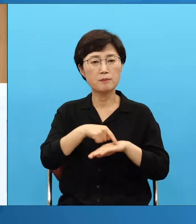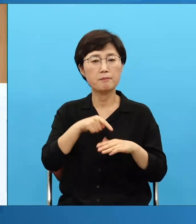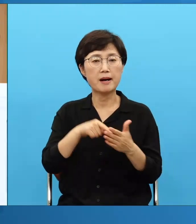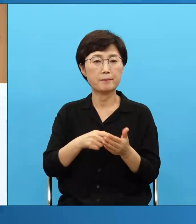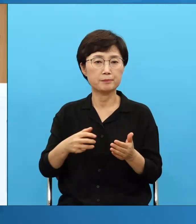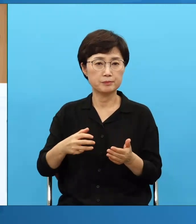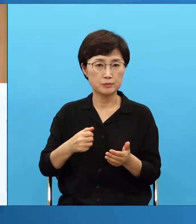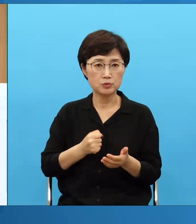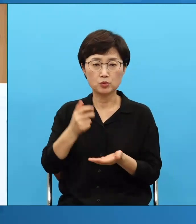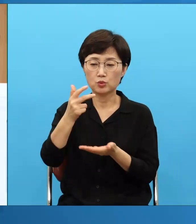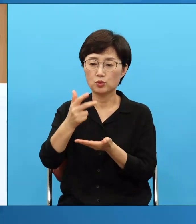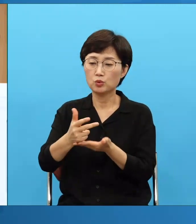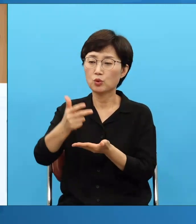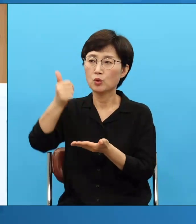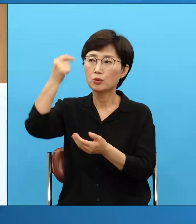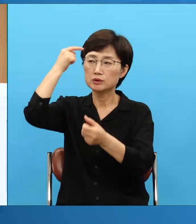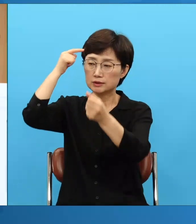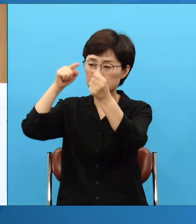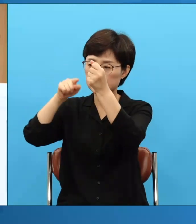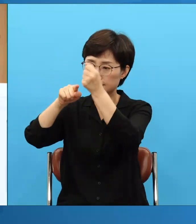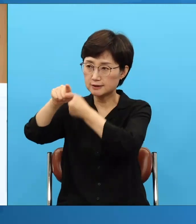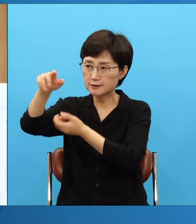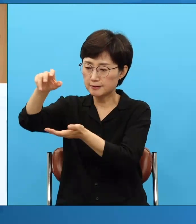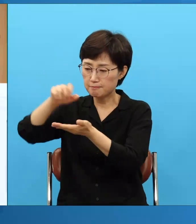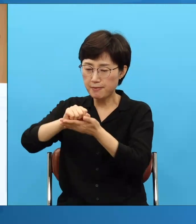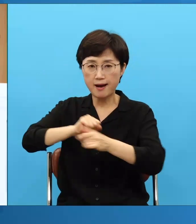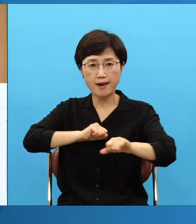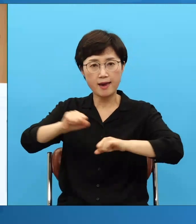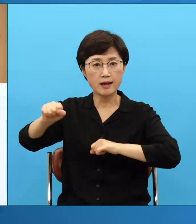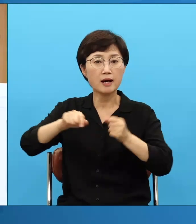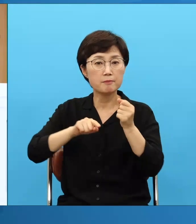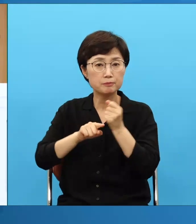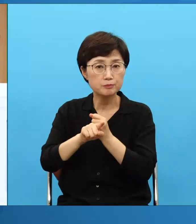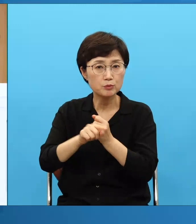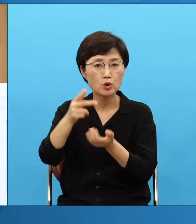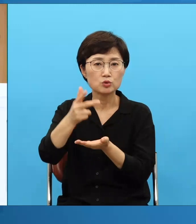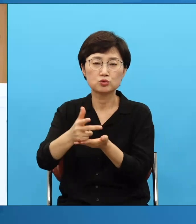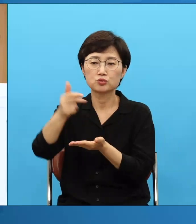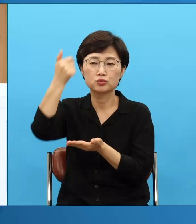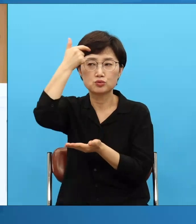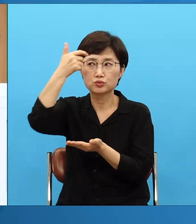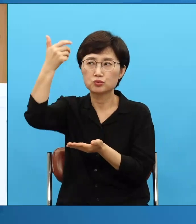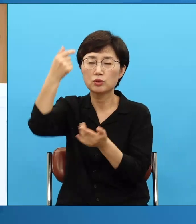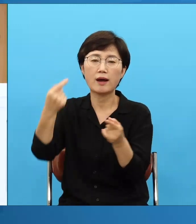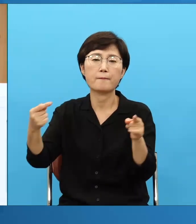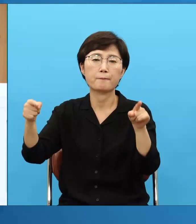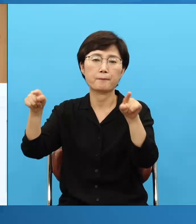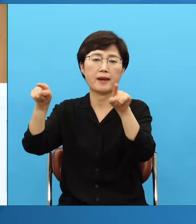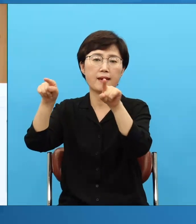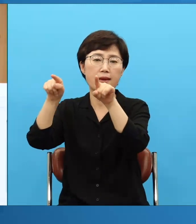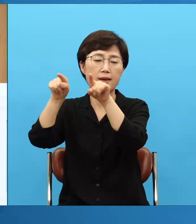내가 기쁜 마음으로 주의 뜻을 행하는 주의 영이